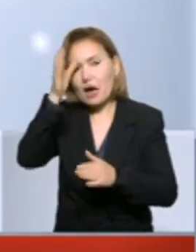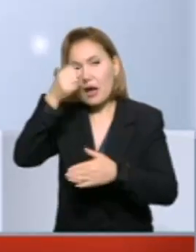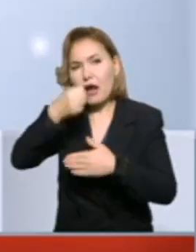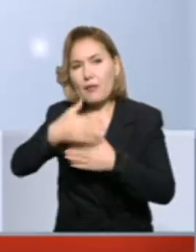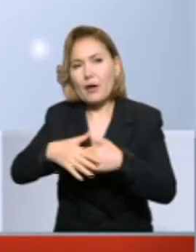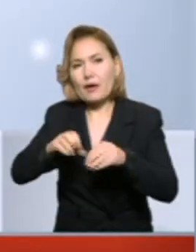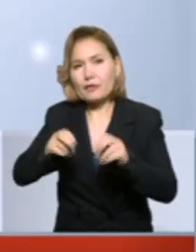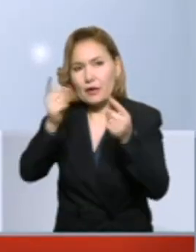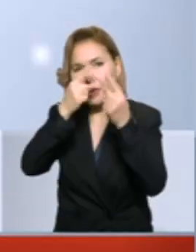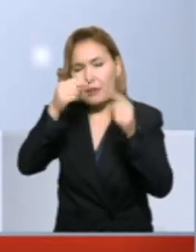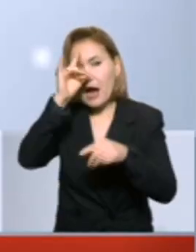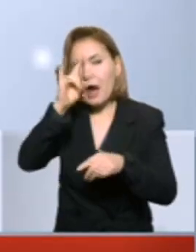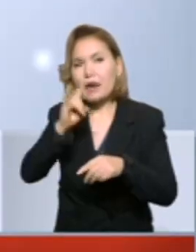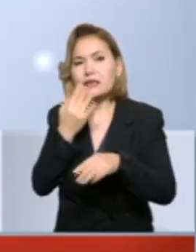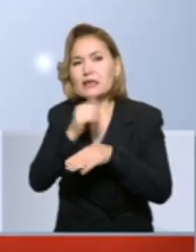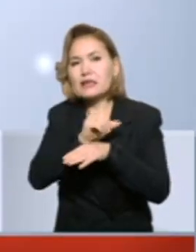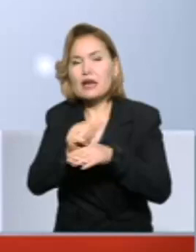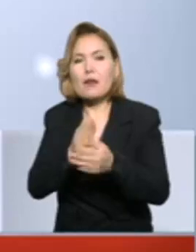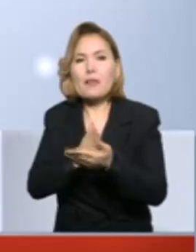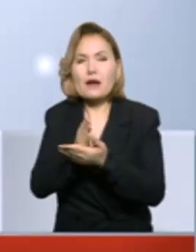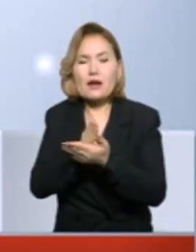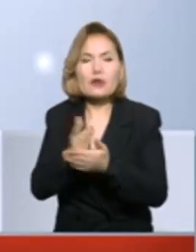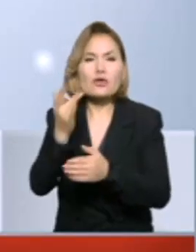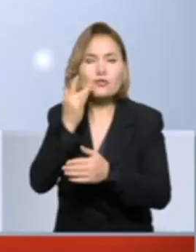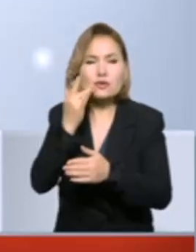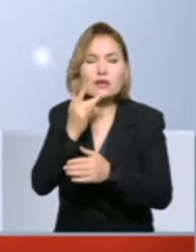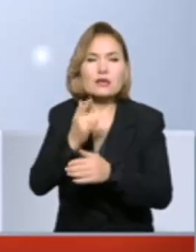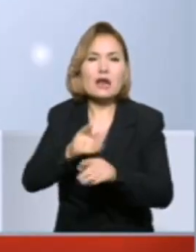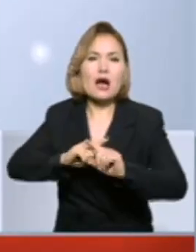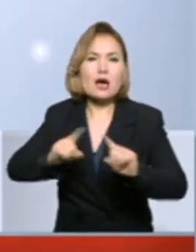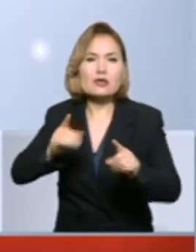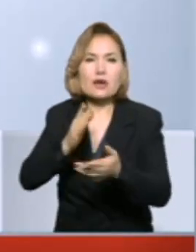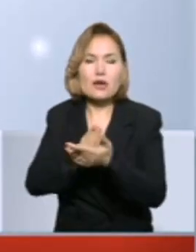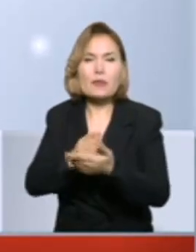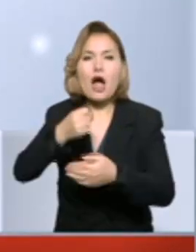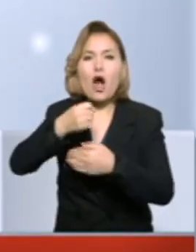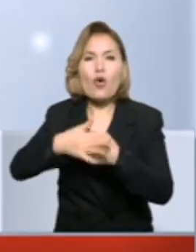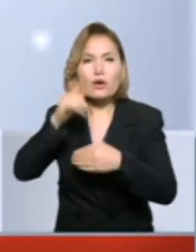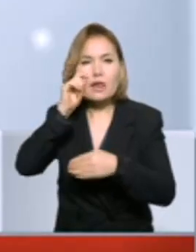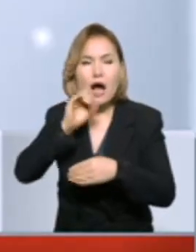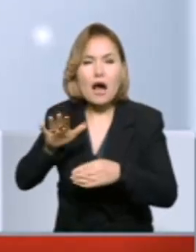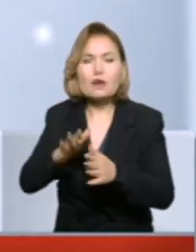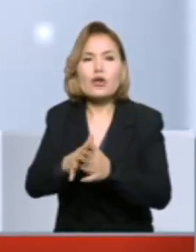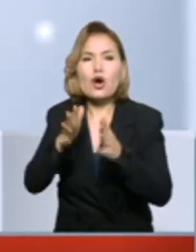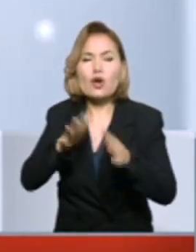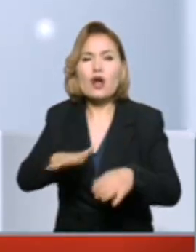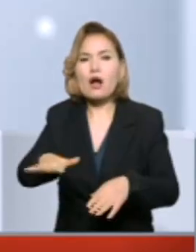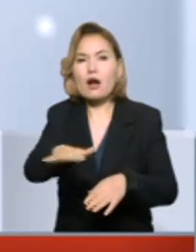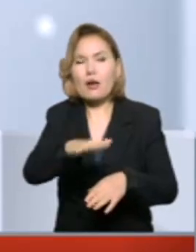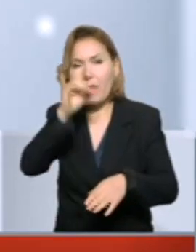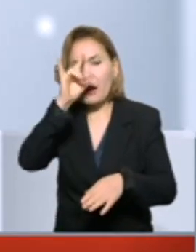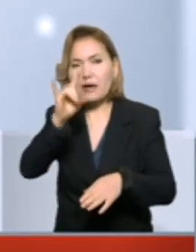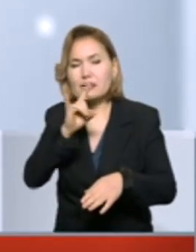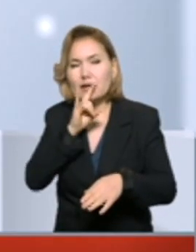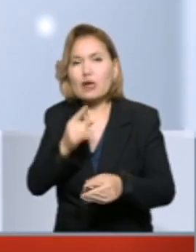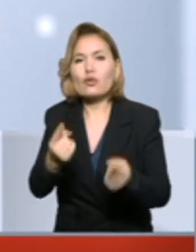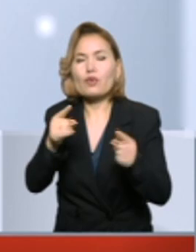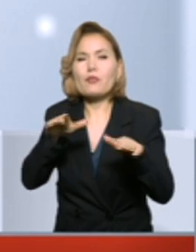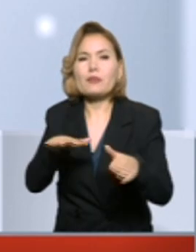мамандарының пікірінше Қазақстан сыртқы саясатымен ерекшеленеді. Сол арқылы Орталық Азия аймағында алатын орны зор делінген.